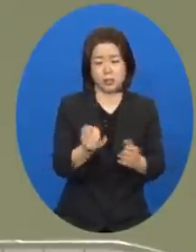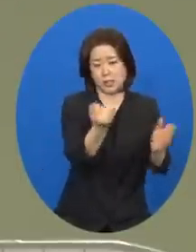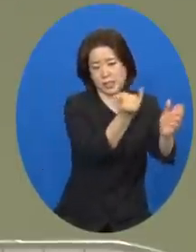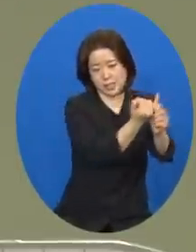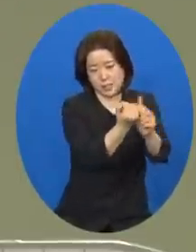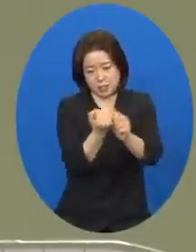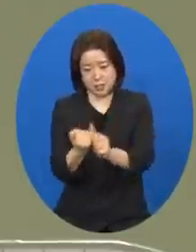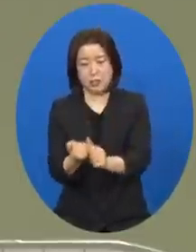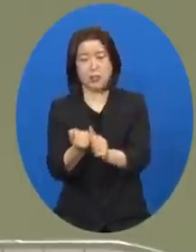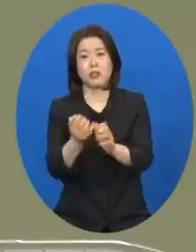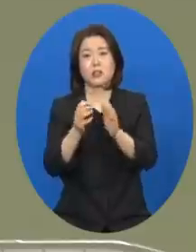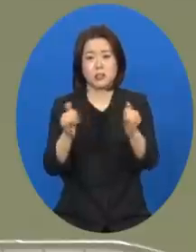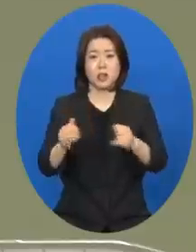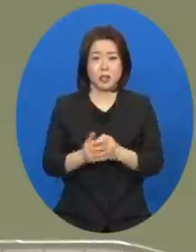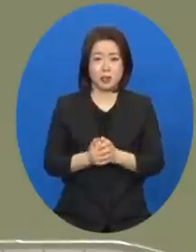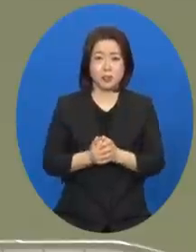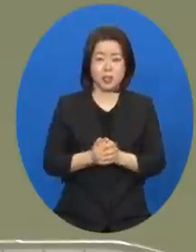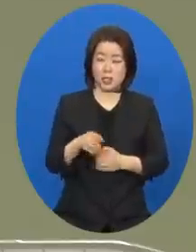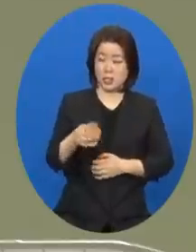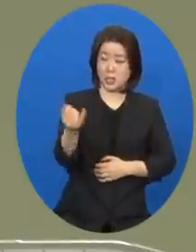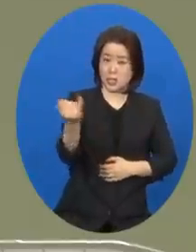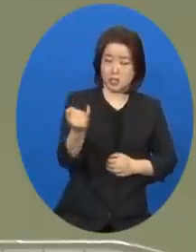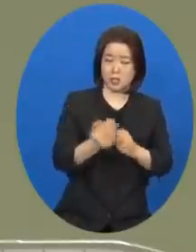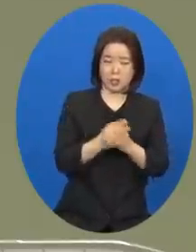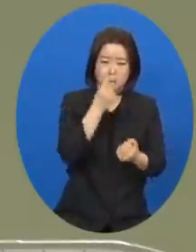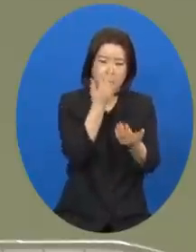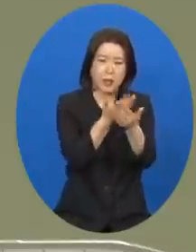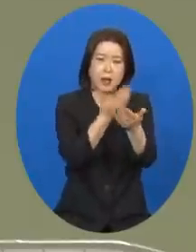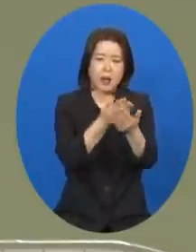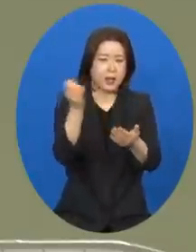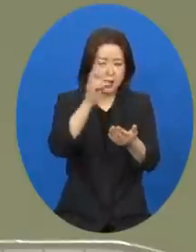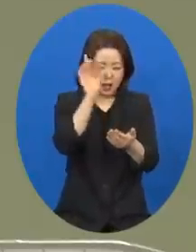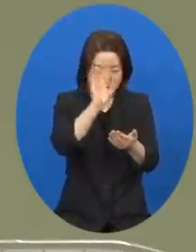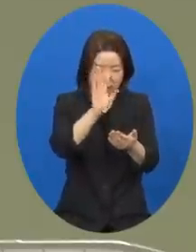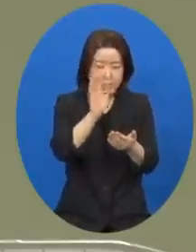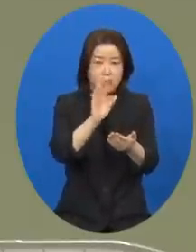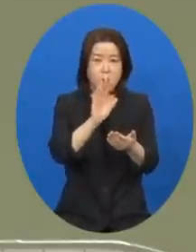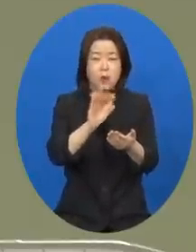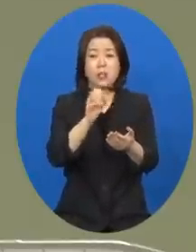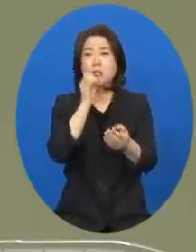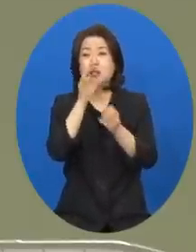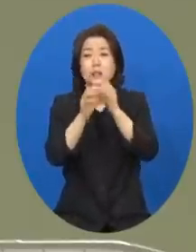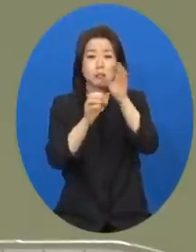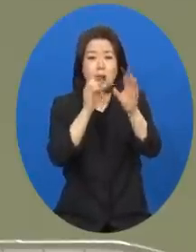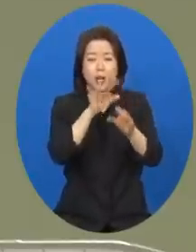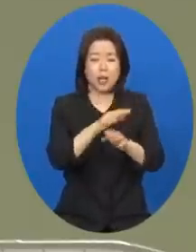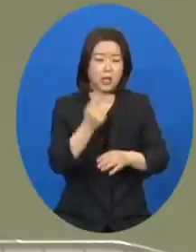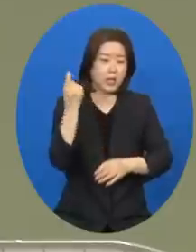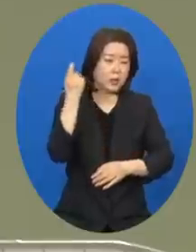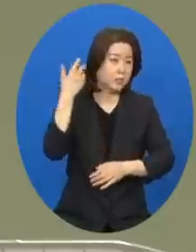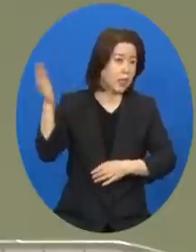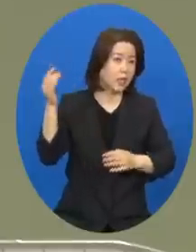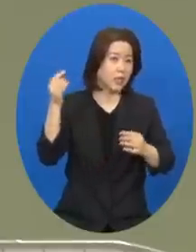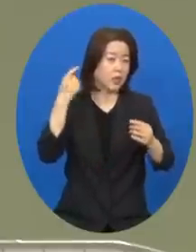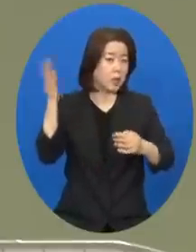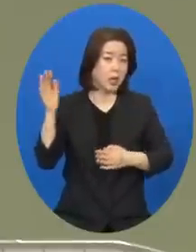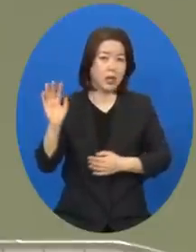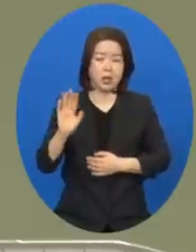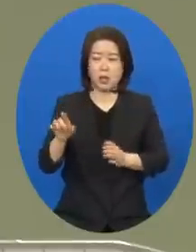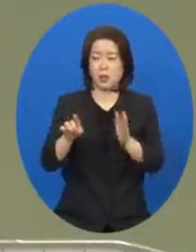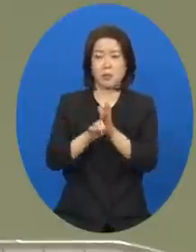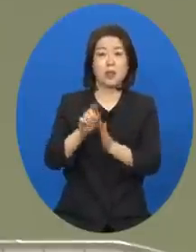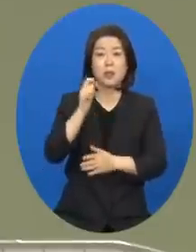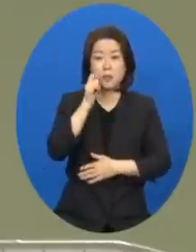사람들이 그 여인이 막 살려달라고 다시는 안 그러겠다고 했던 말이 하나도 믿어지지 않았을